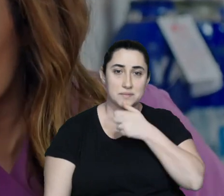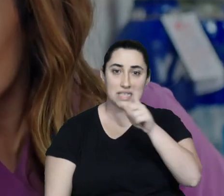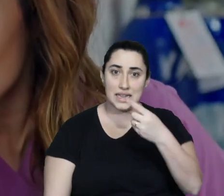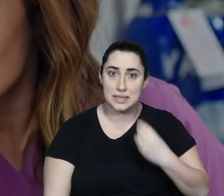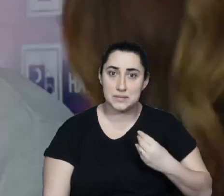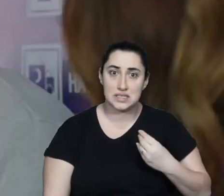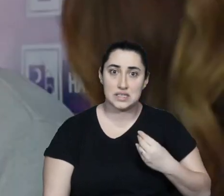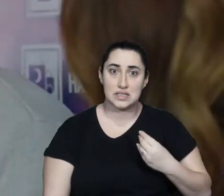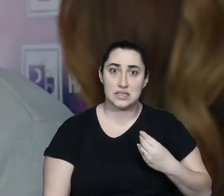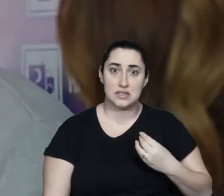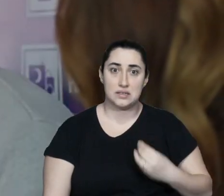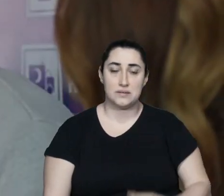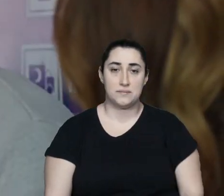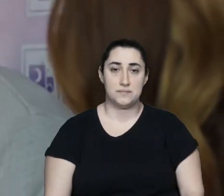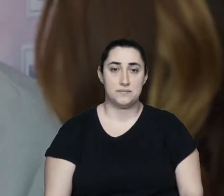Babacığım sen iyi